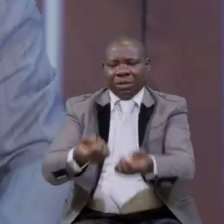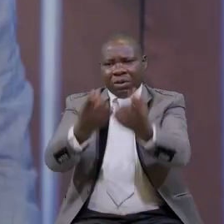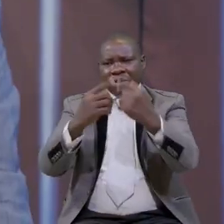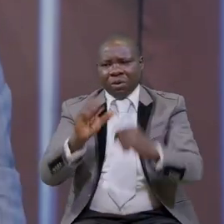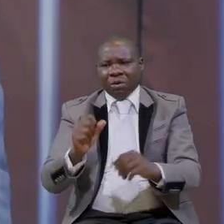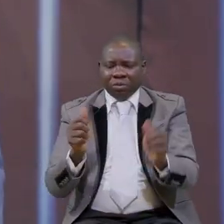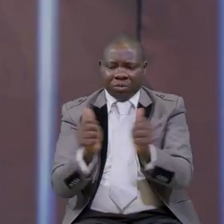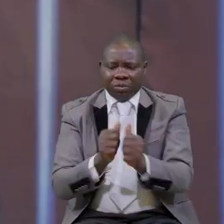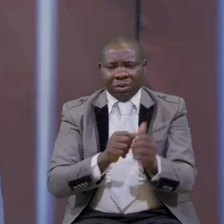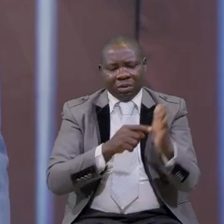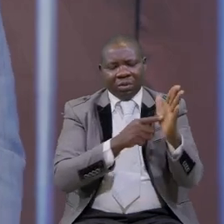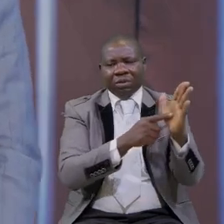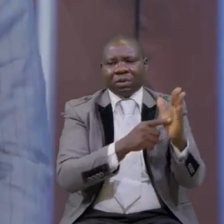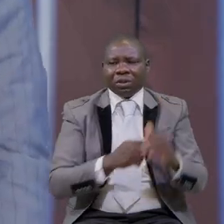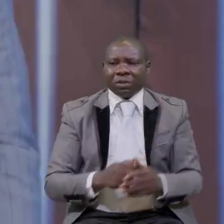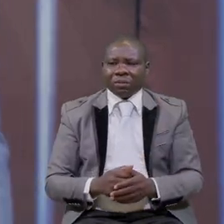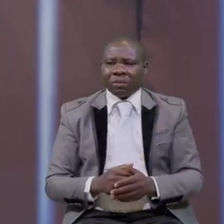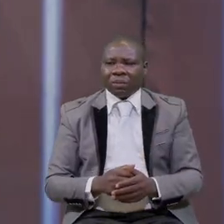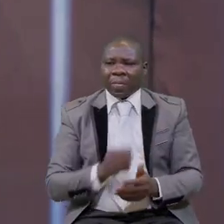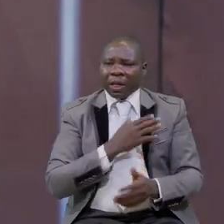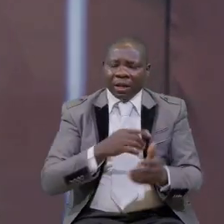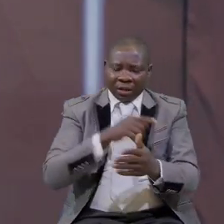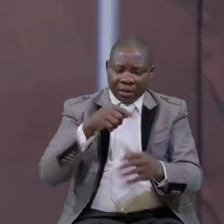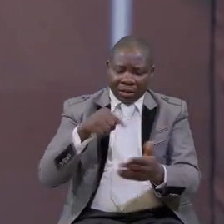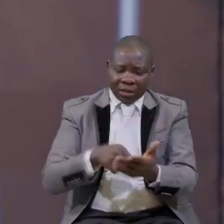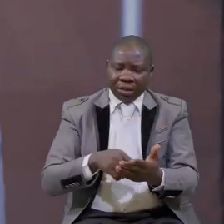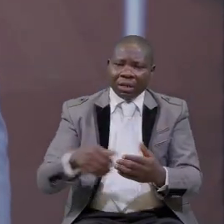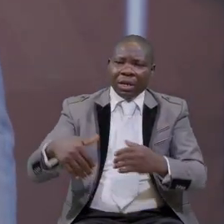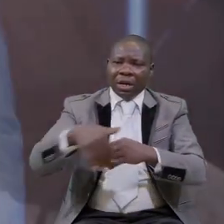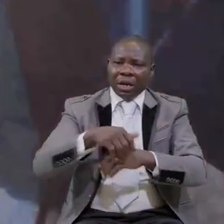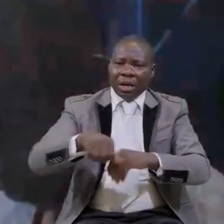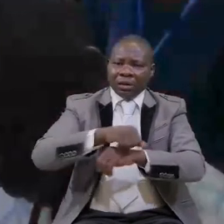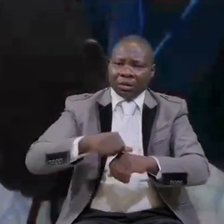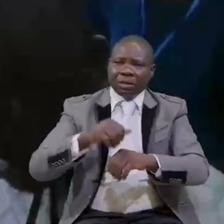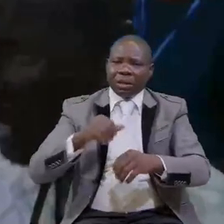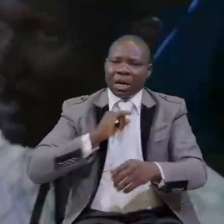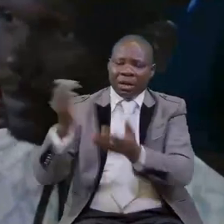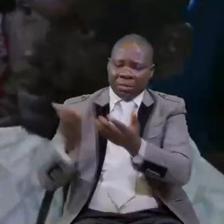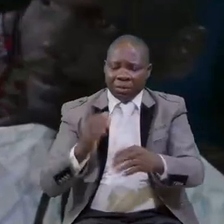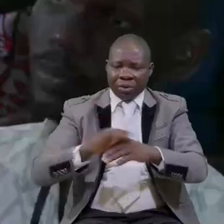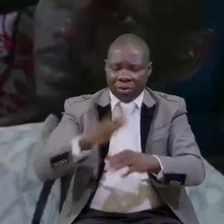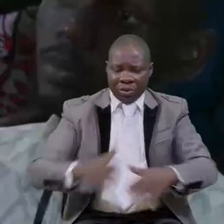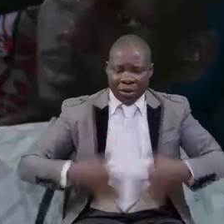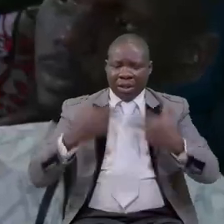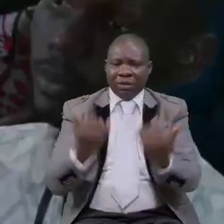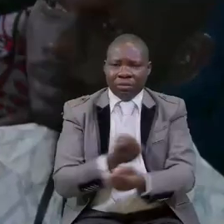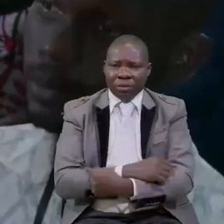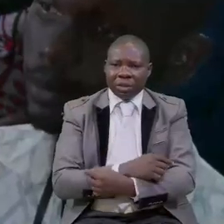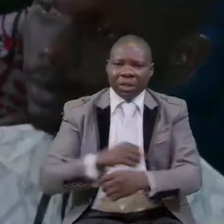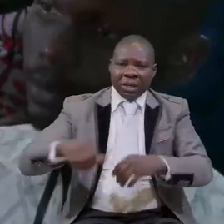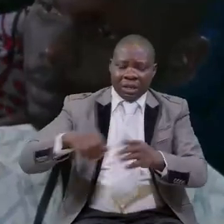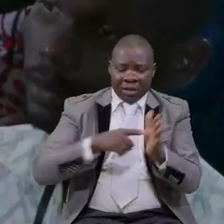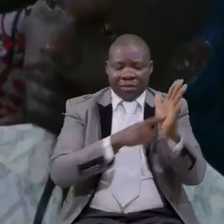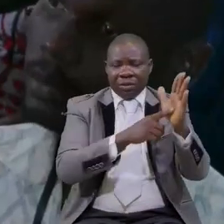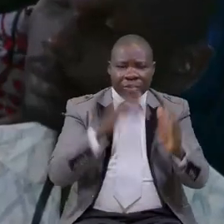avec la révélation. Et cette onction sur votre vie maintenant, aujourd'hui. La